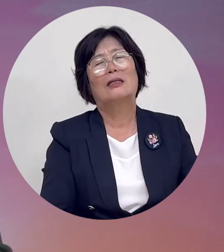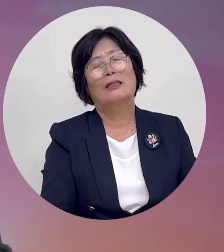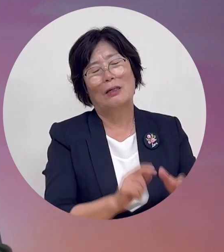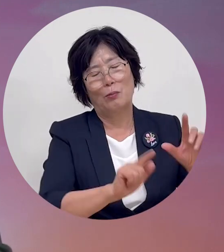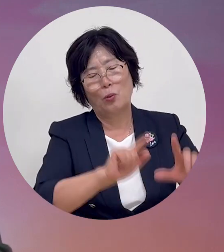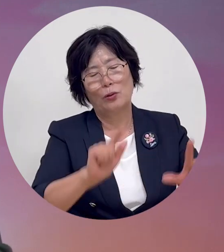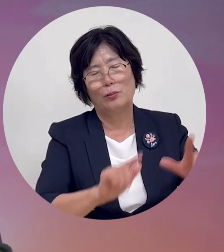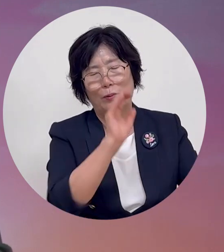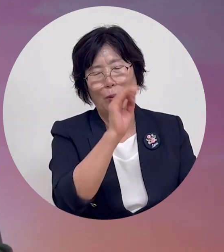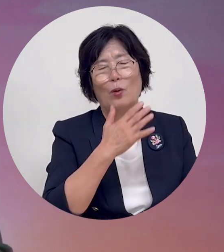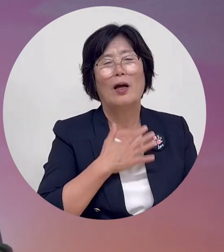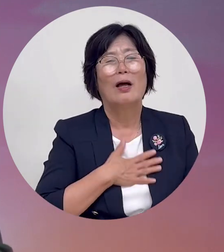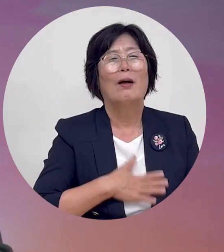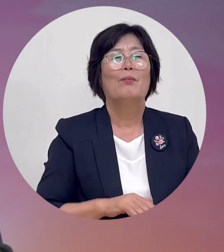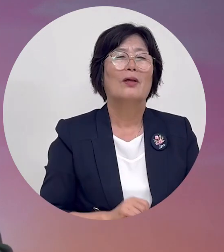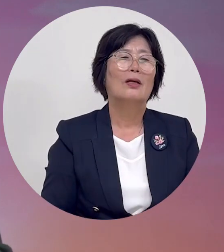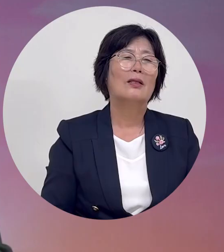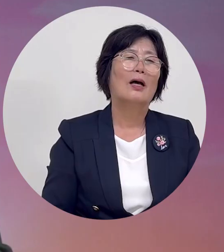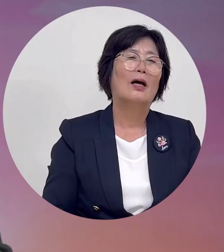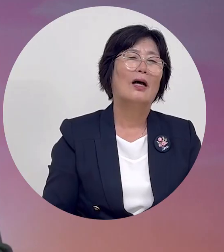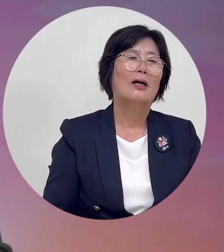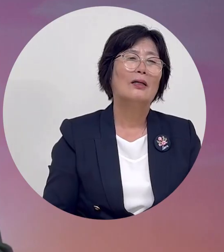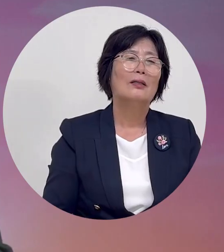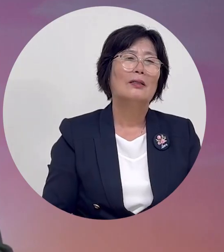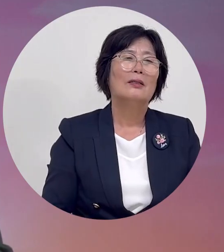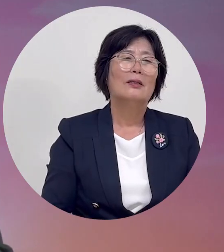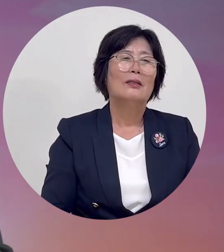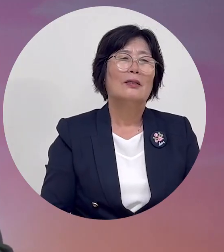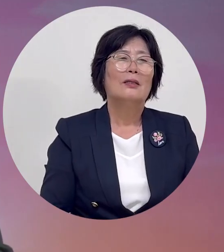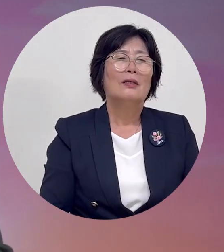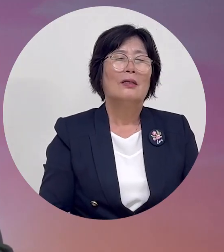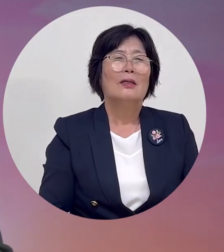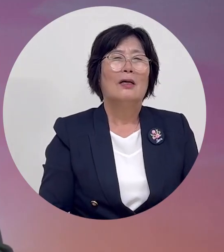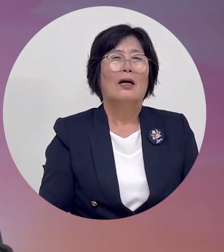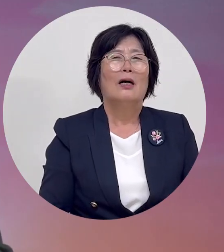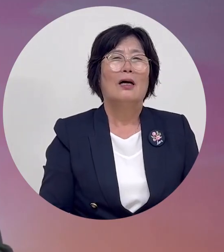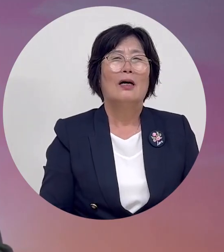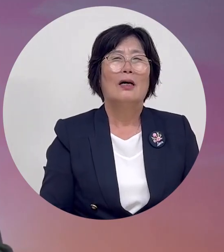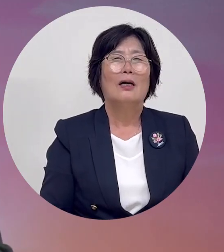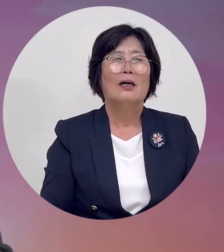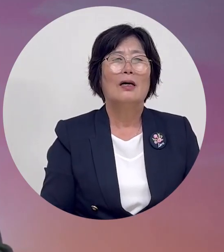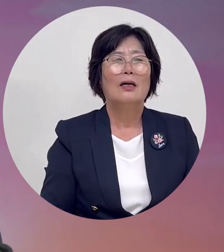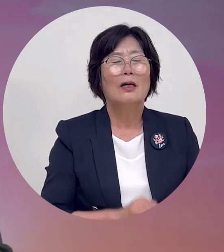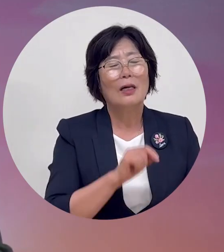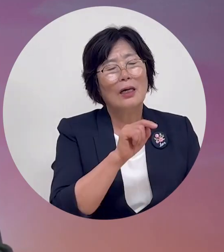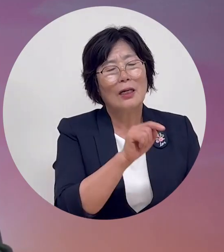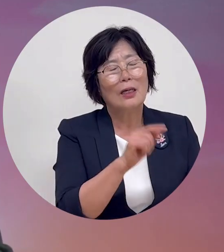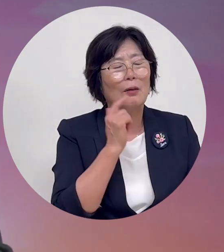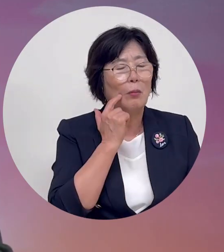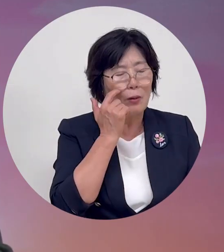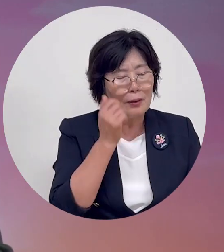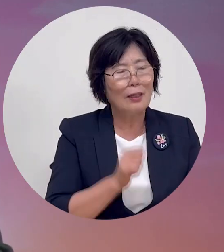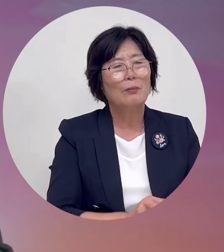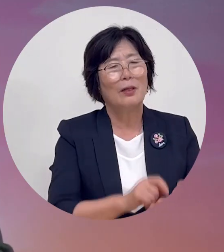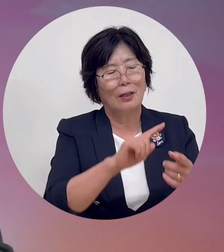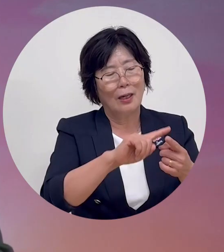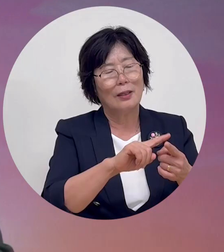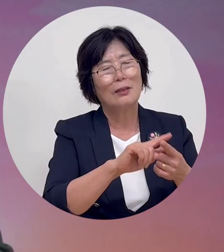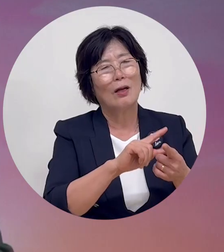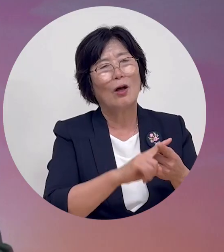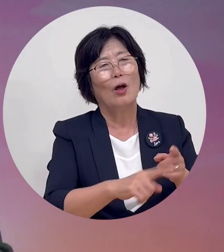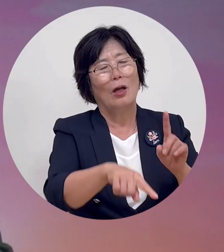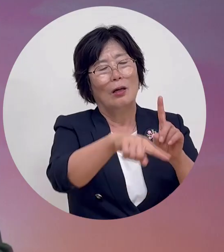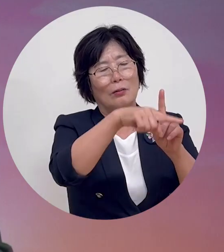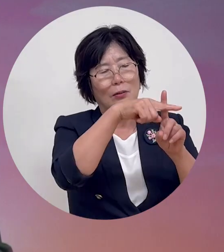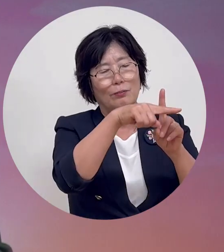기존 교회에서 이재철 목사님에 대한 목회자들이 긍정적인 생각은 아닌 부분은 있지만 그분이